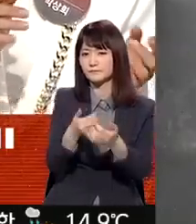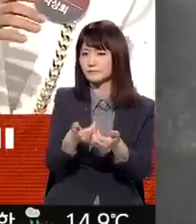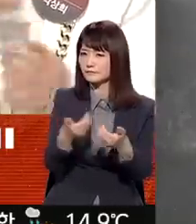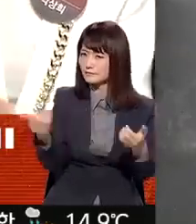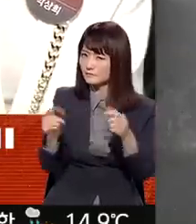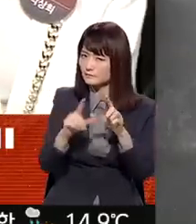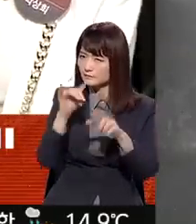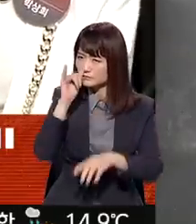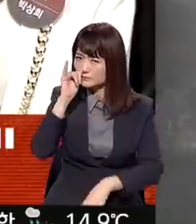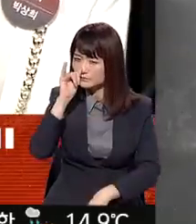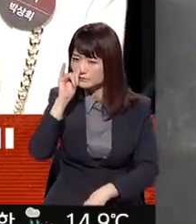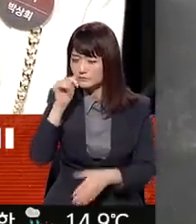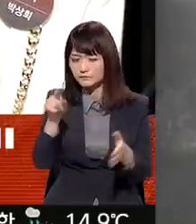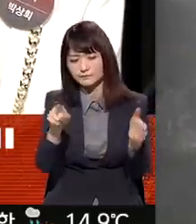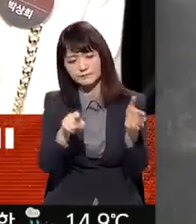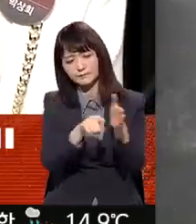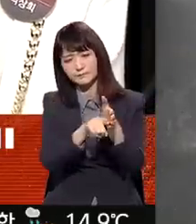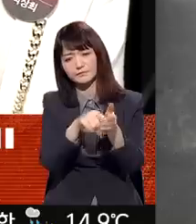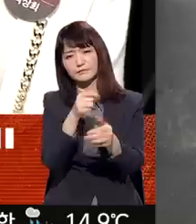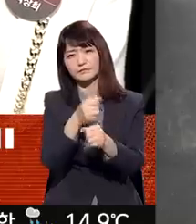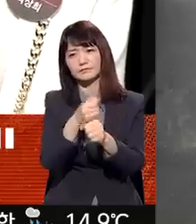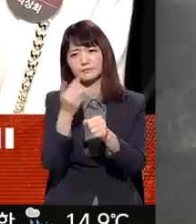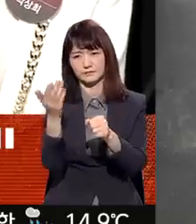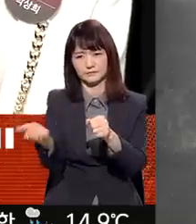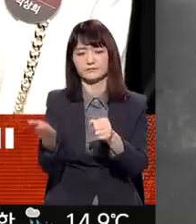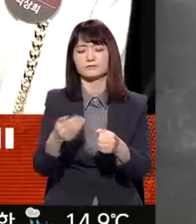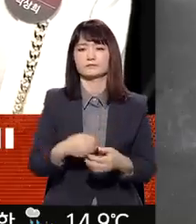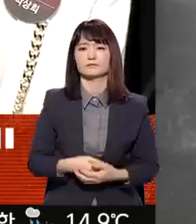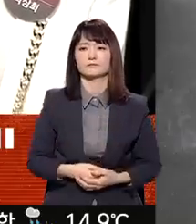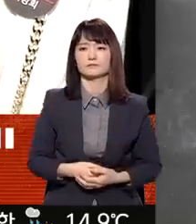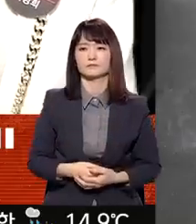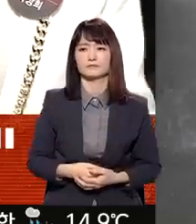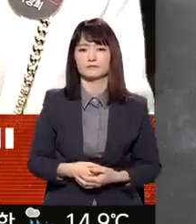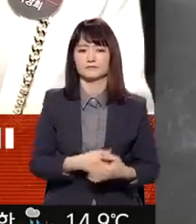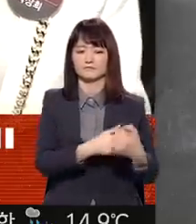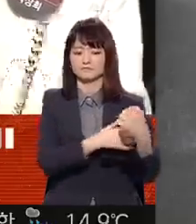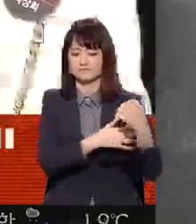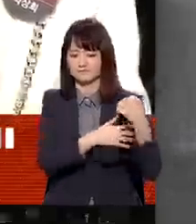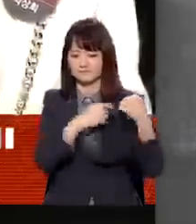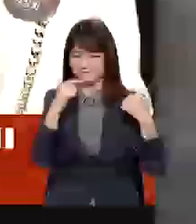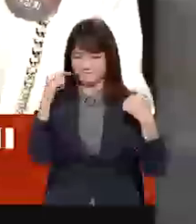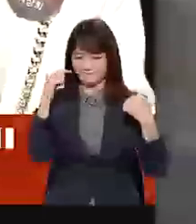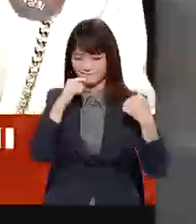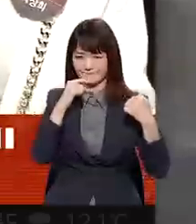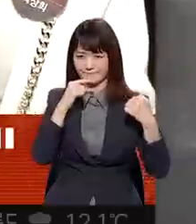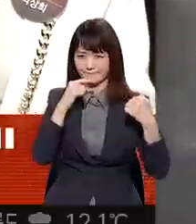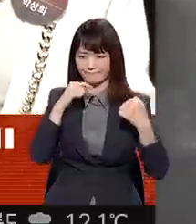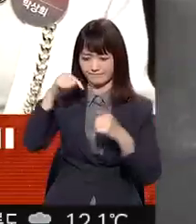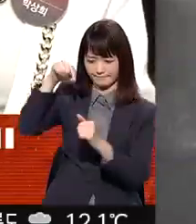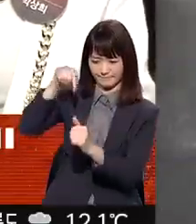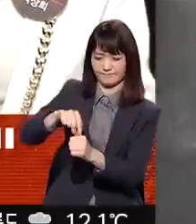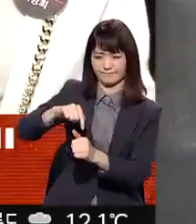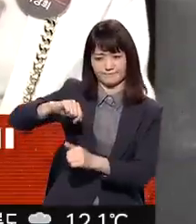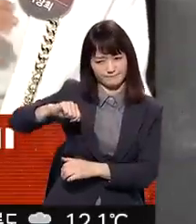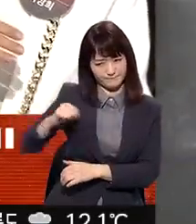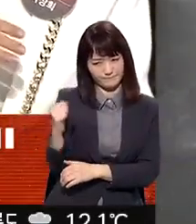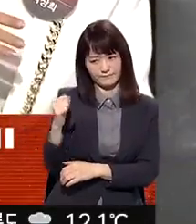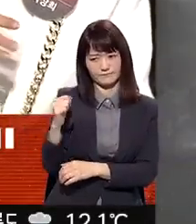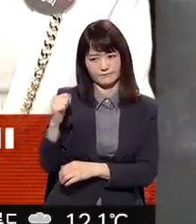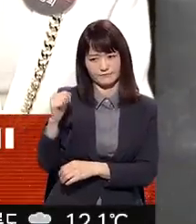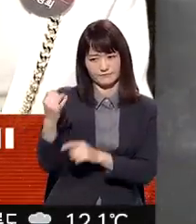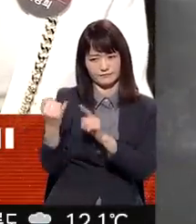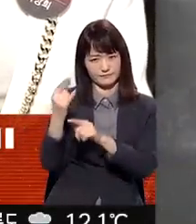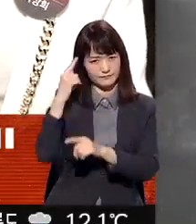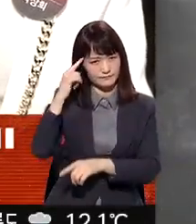라는 생각이 들고 의존적으로 만든 후에 그다음에 이제 본인의 권력을 강화하면서 말을 듣게 하고 네 생각은 틀려 내 생각이